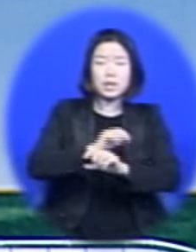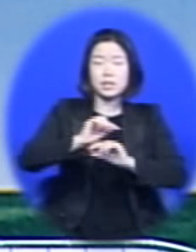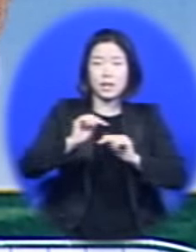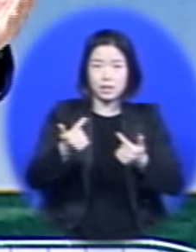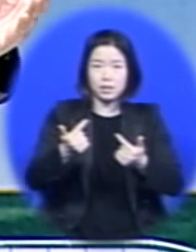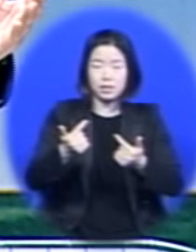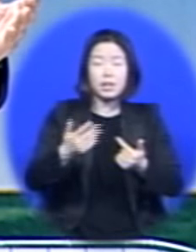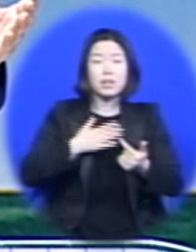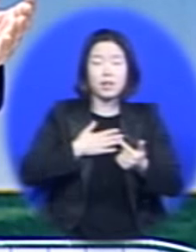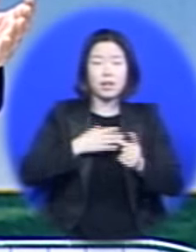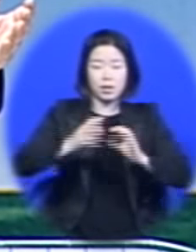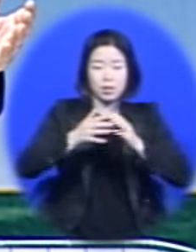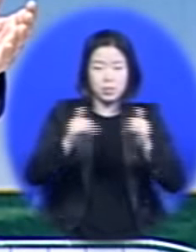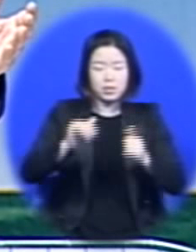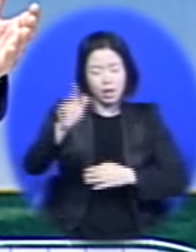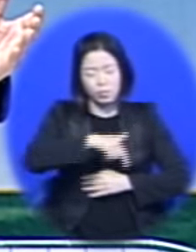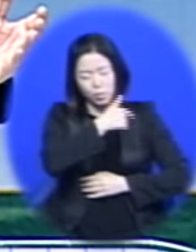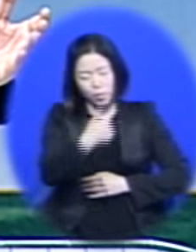백성에게 온종일 손을 내밀었다.